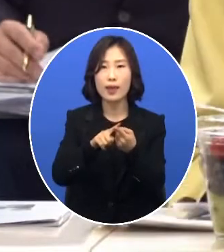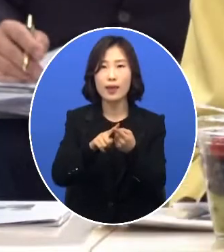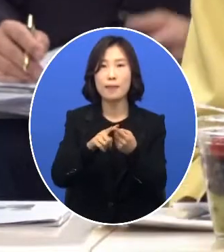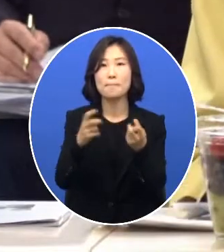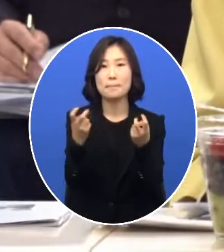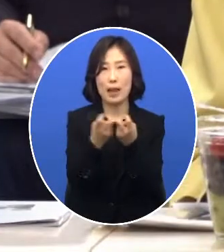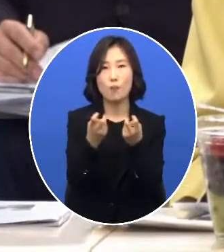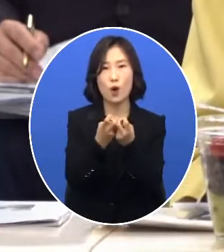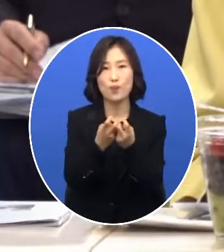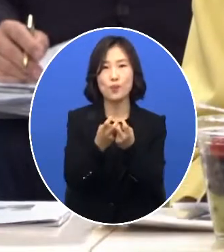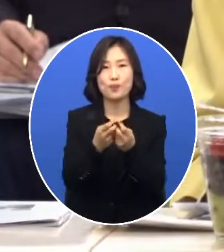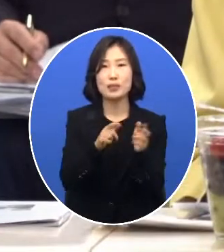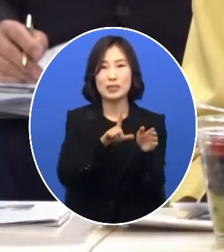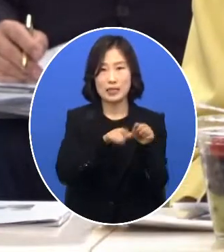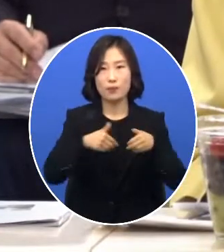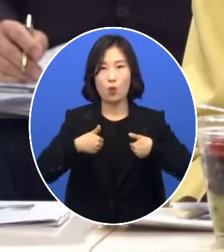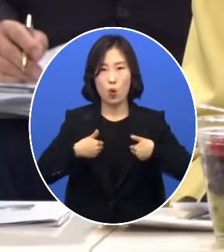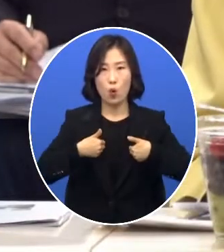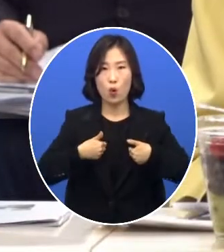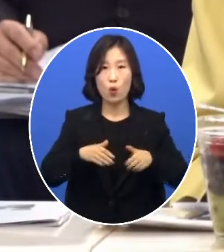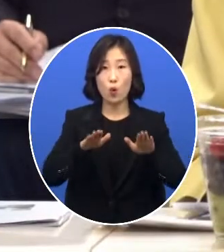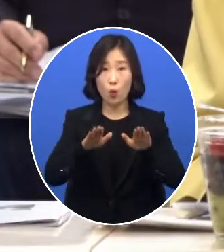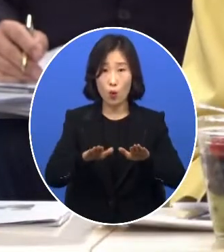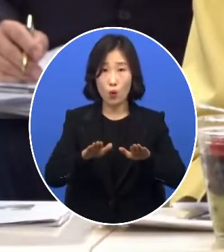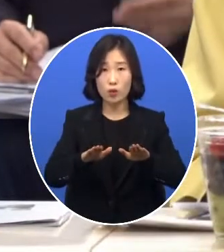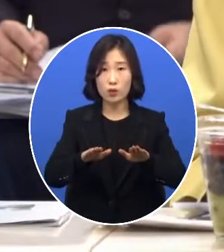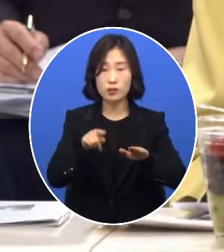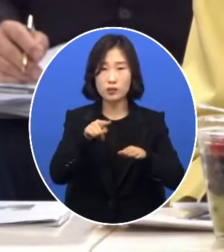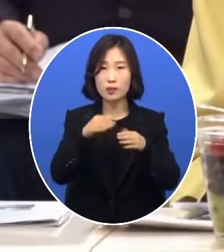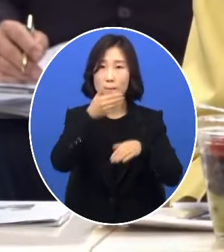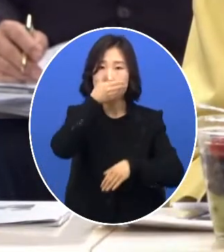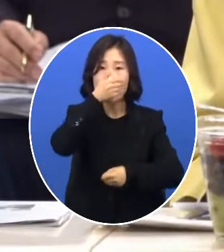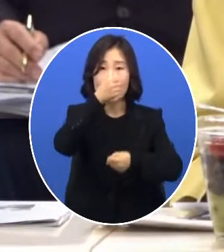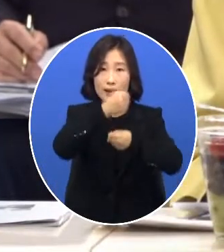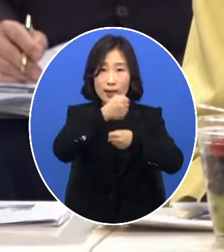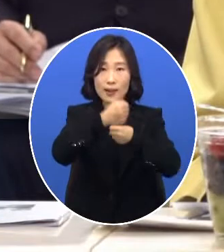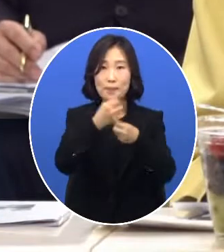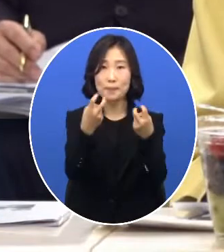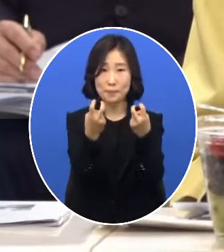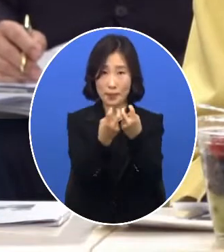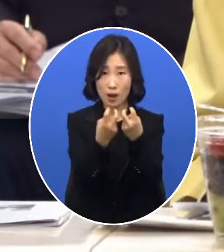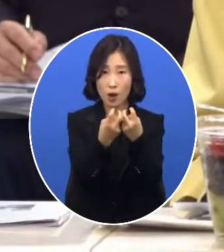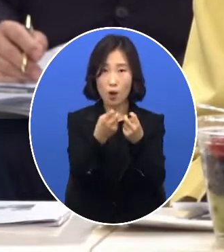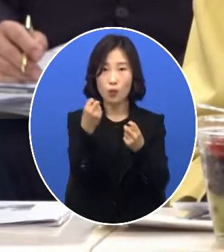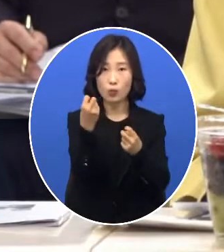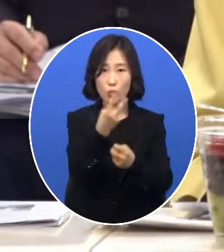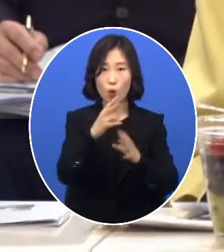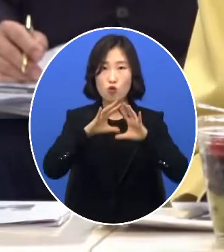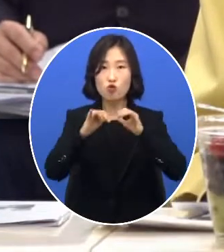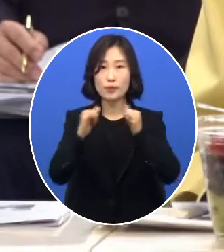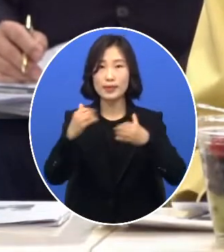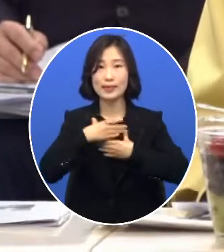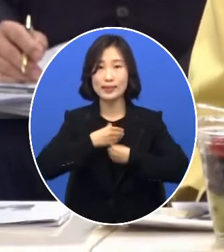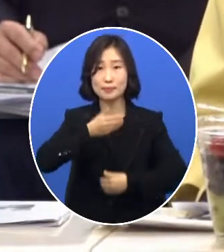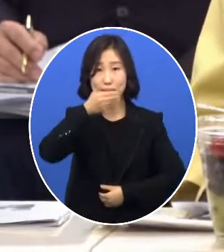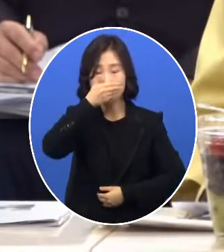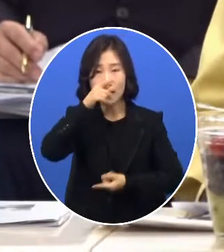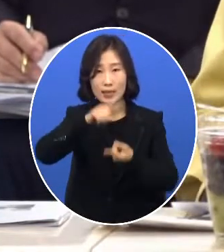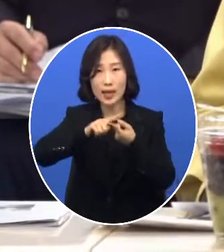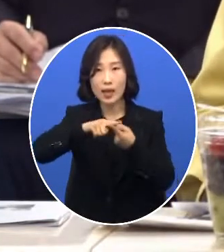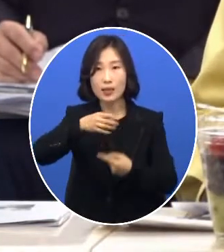시간입니다. 그래서 오늘 여기에서 우리가 생산 방안 그리고 그 마스크에 대한 성능